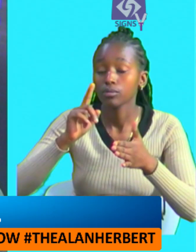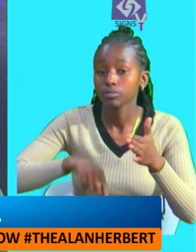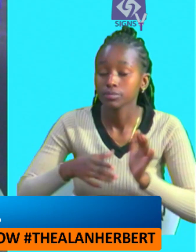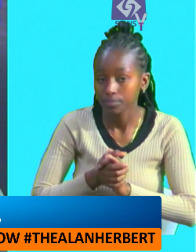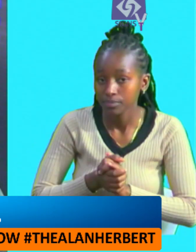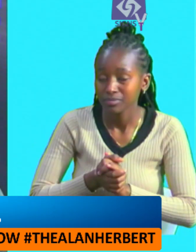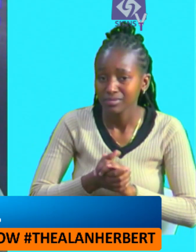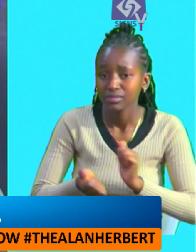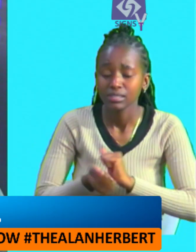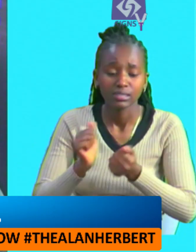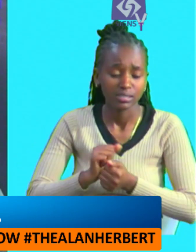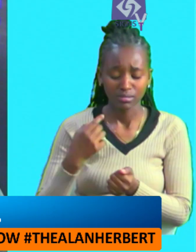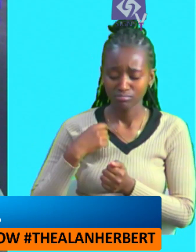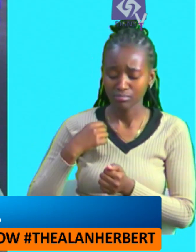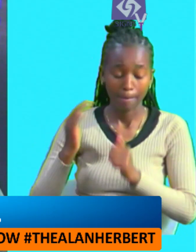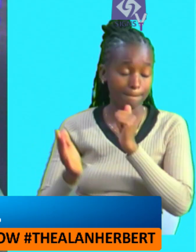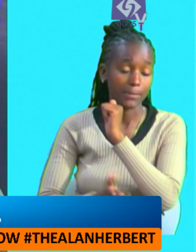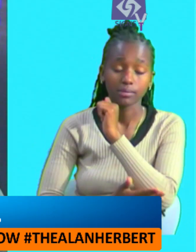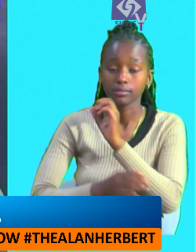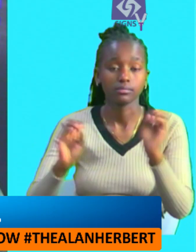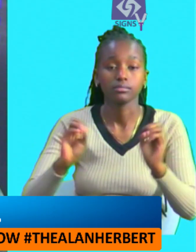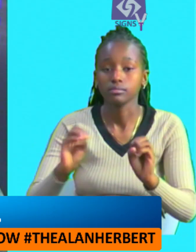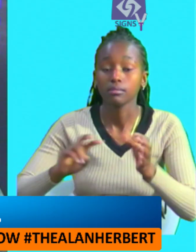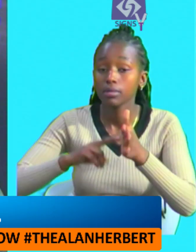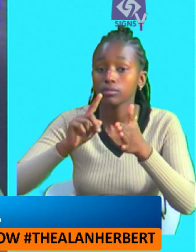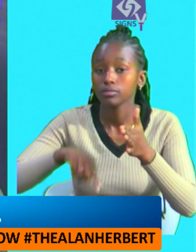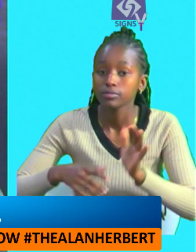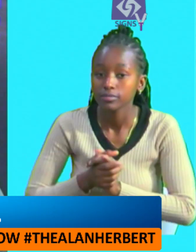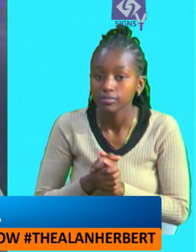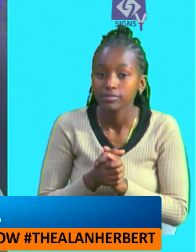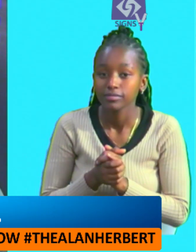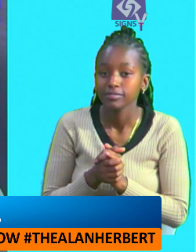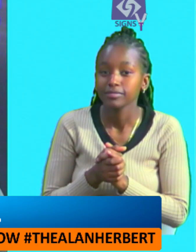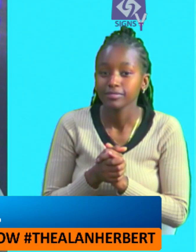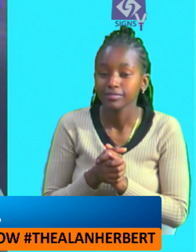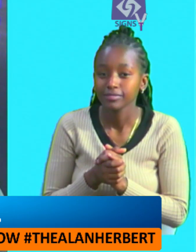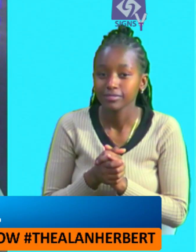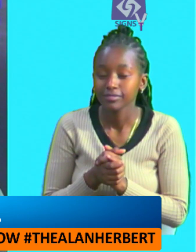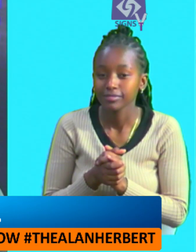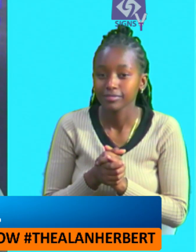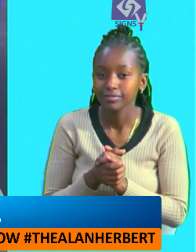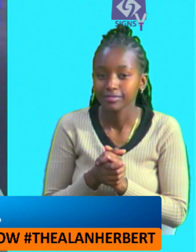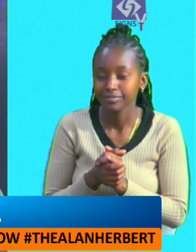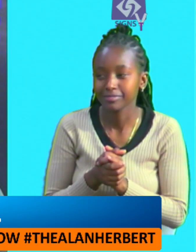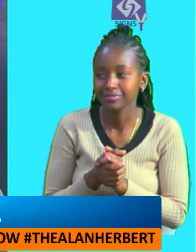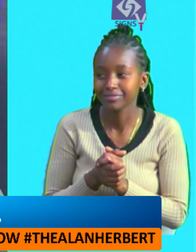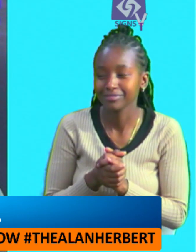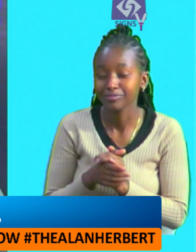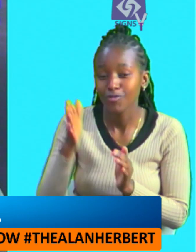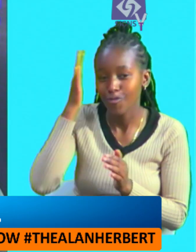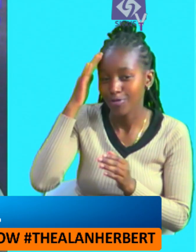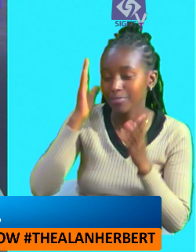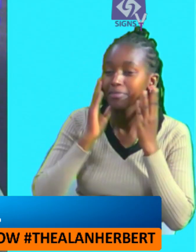but kwa akili najiambia nah. I'm older than her. There was something else. My mom tells